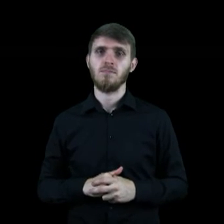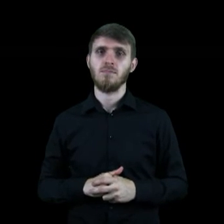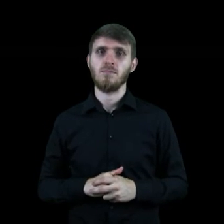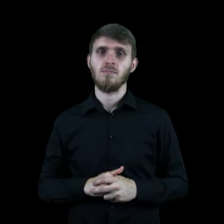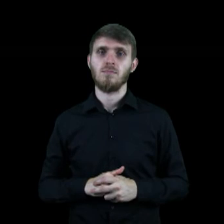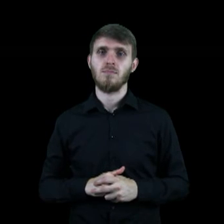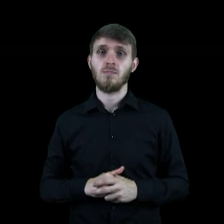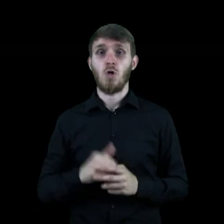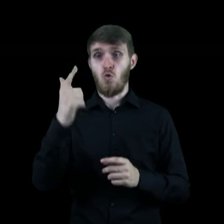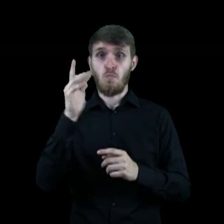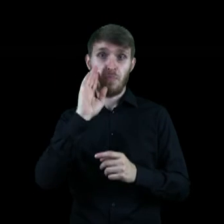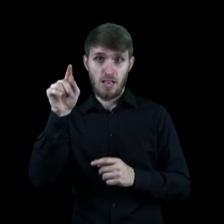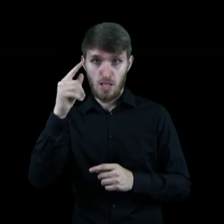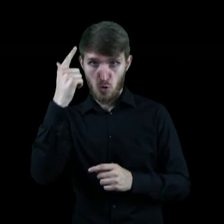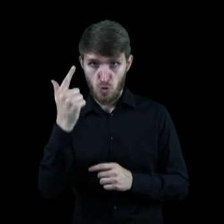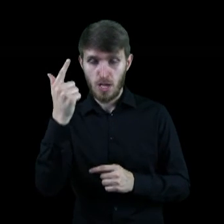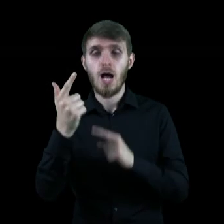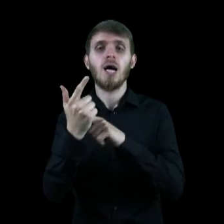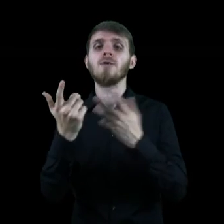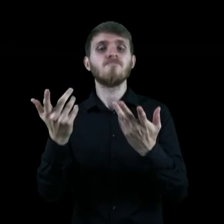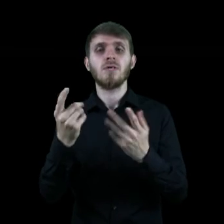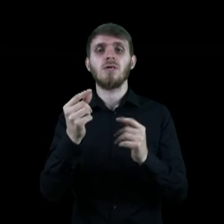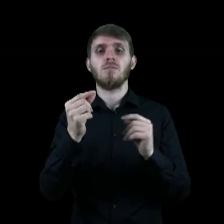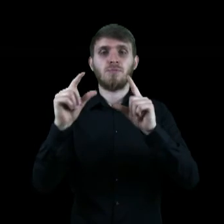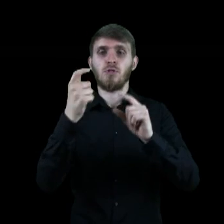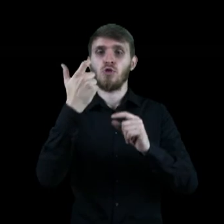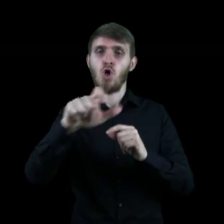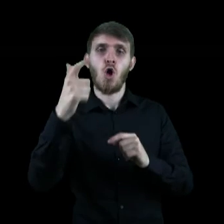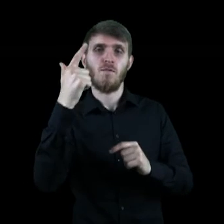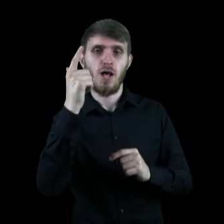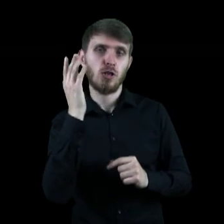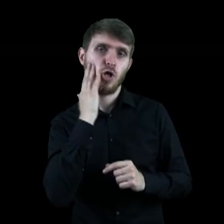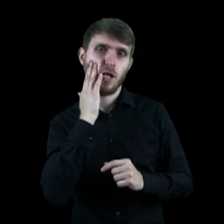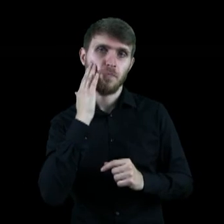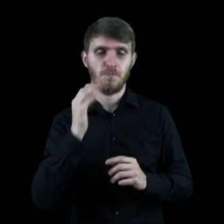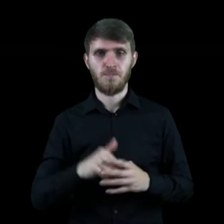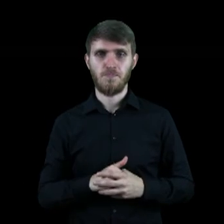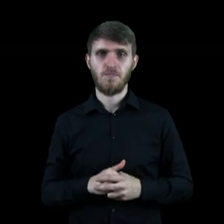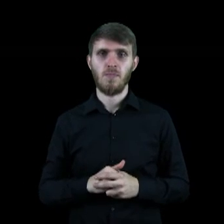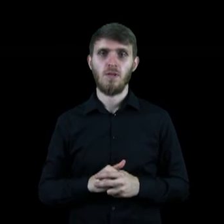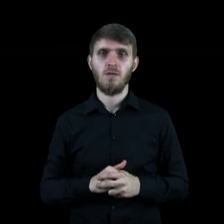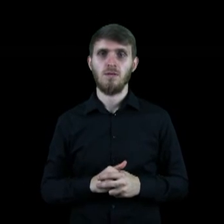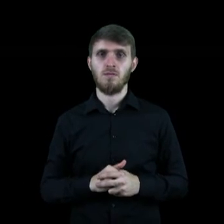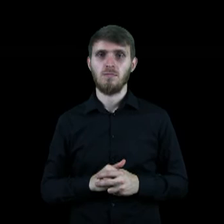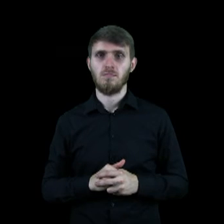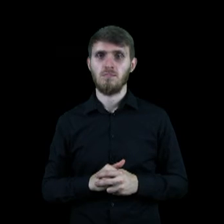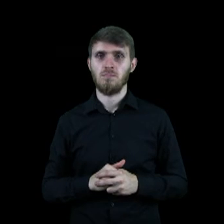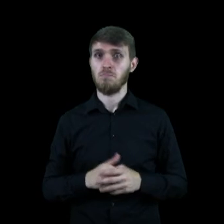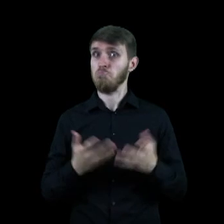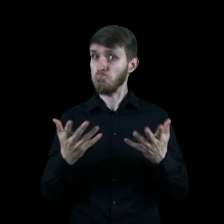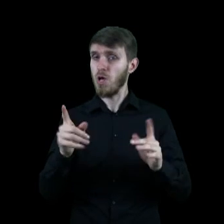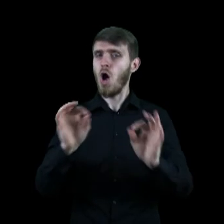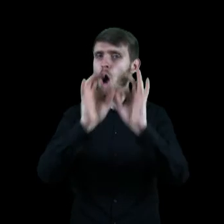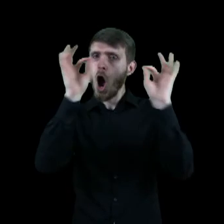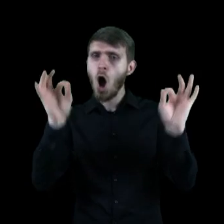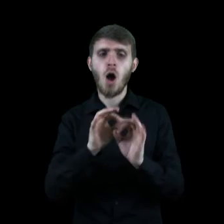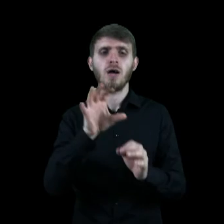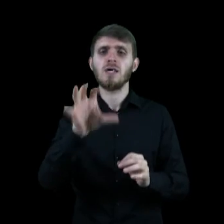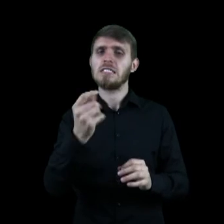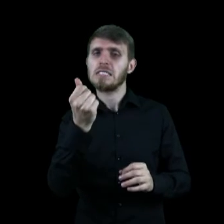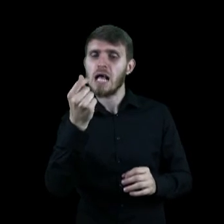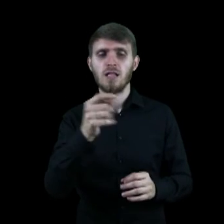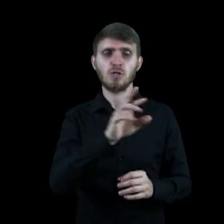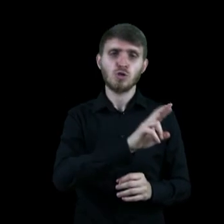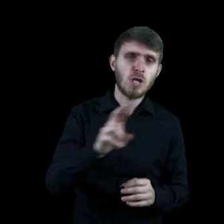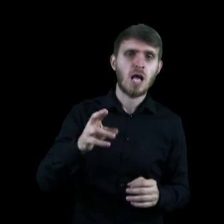To już jest rok drugi. Powiedzmy, że ten sam koszyk kosztuje 102 dolary.